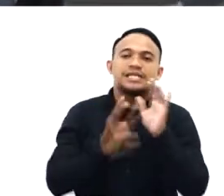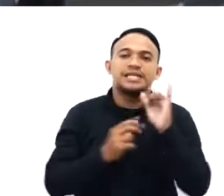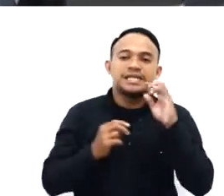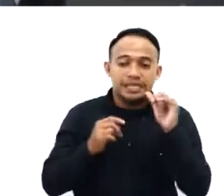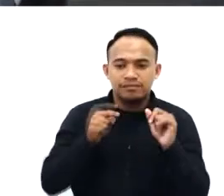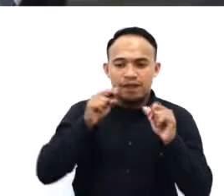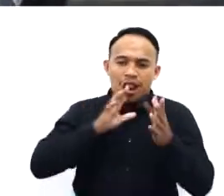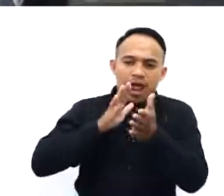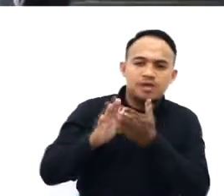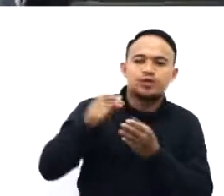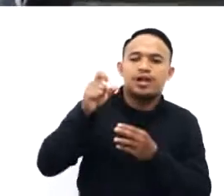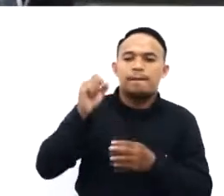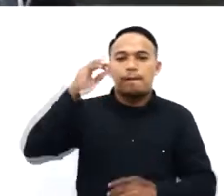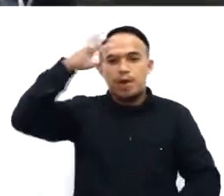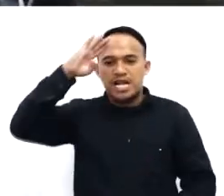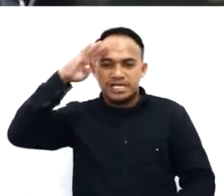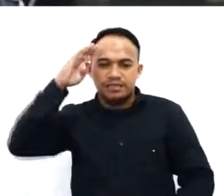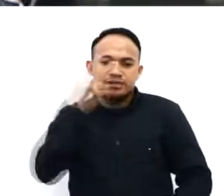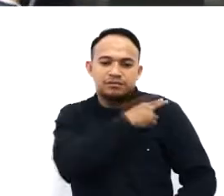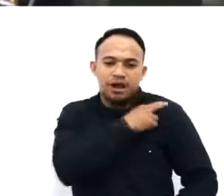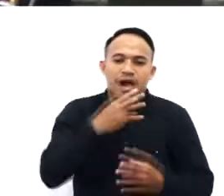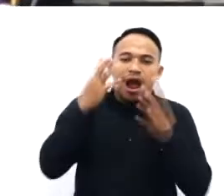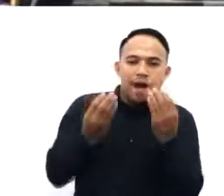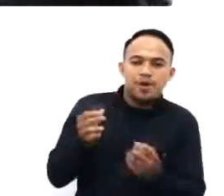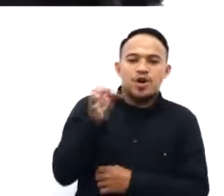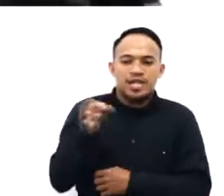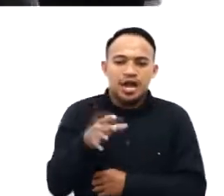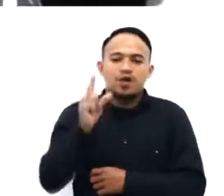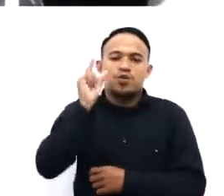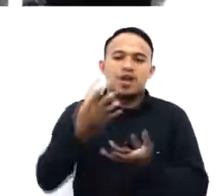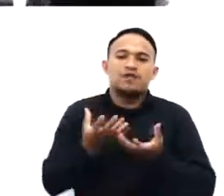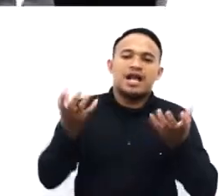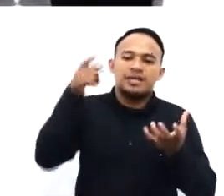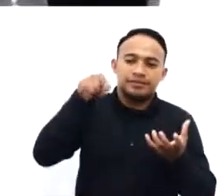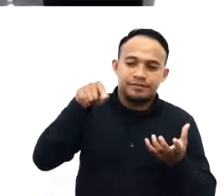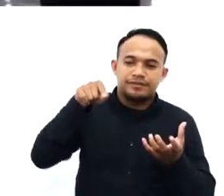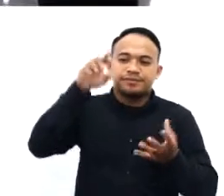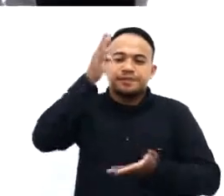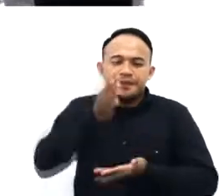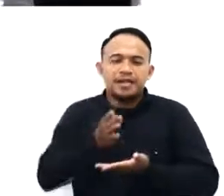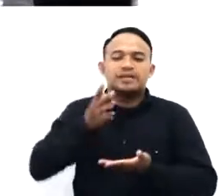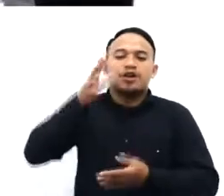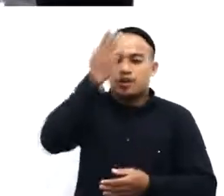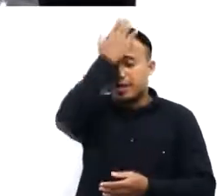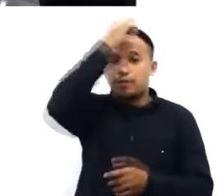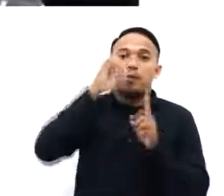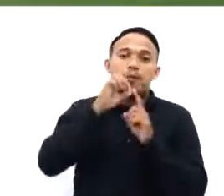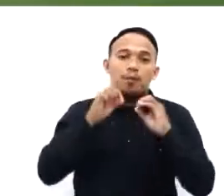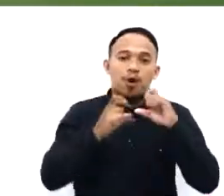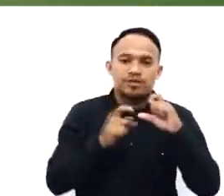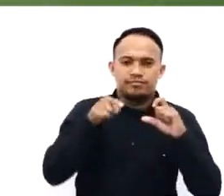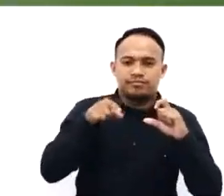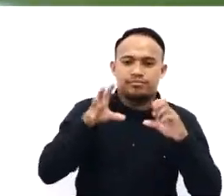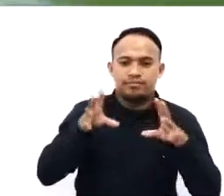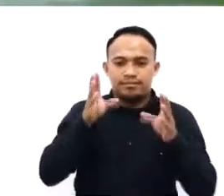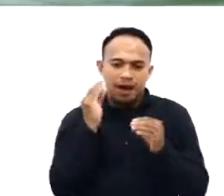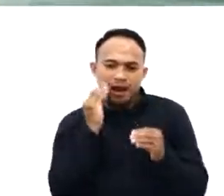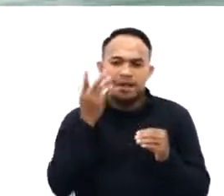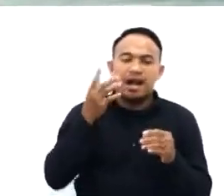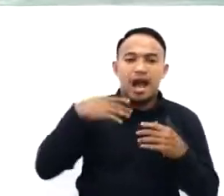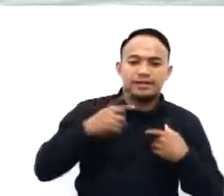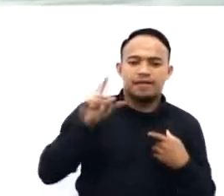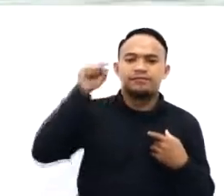yang akan dikoordinir langsung oleh Polres Kabupaten Kota. Untuk wilayah-wilayah di